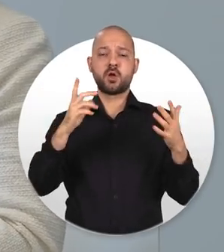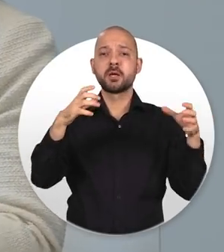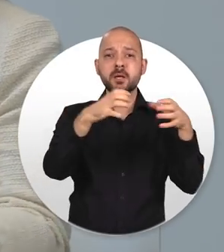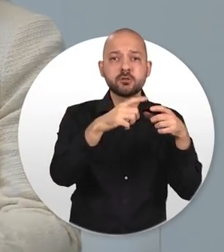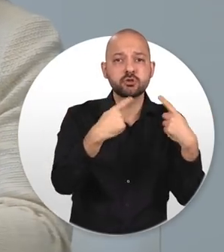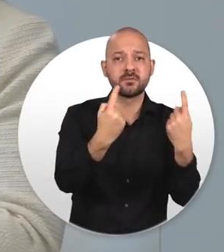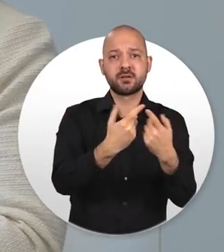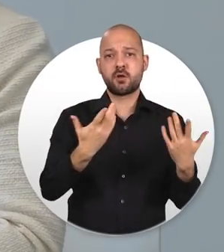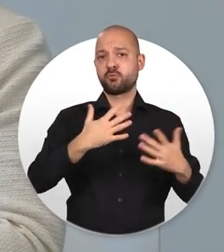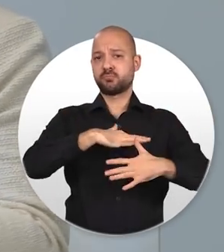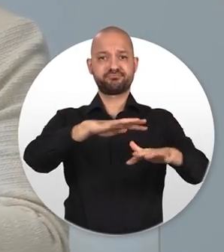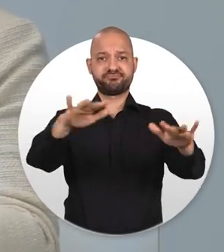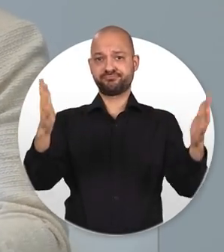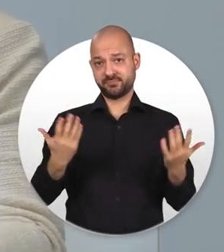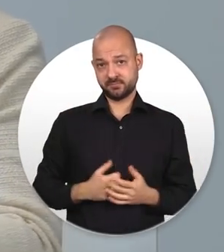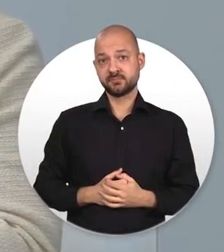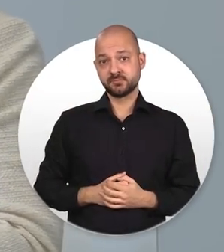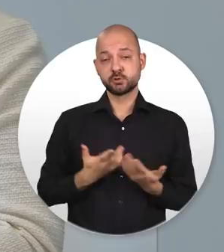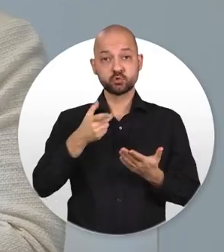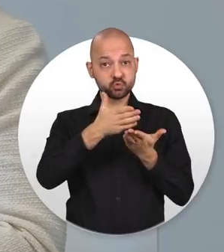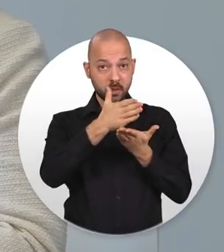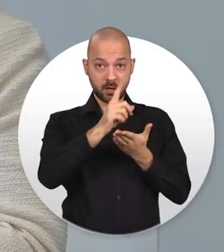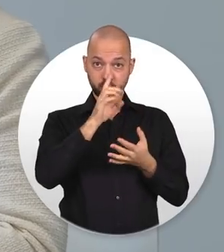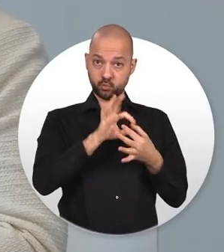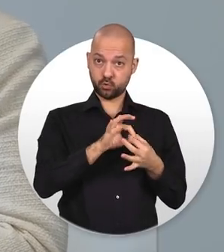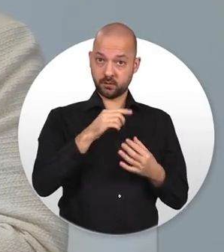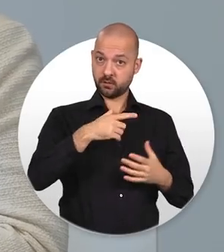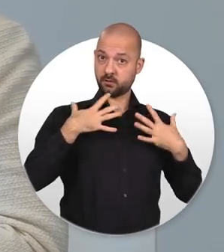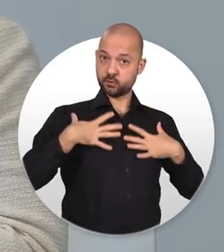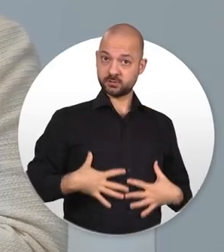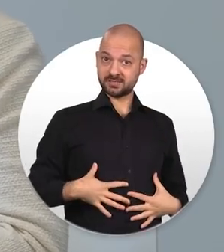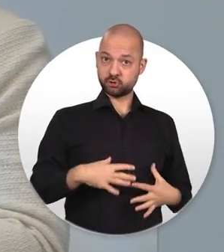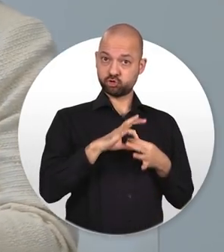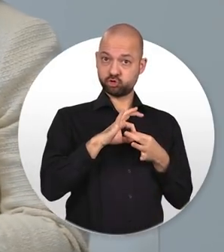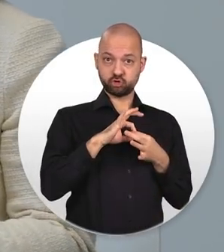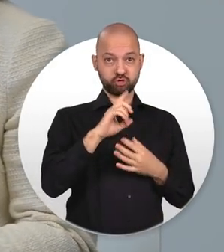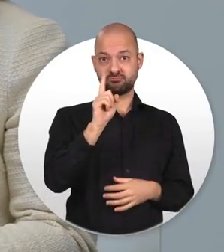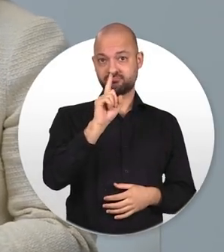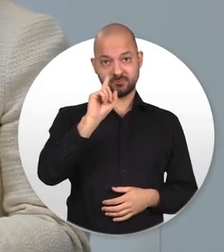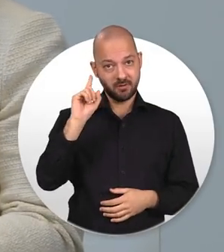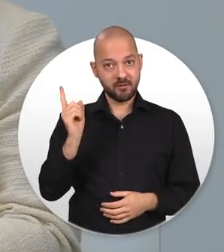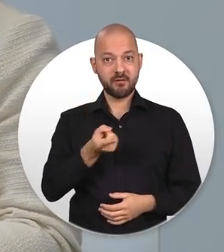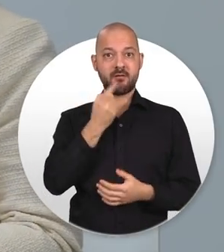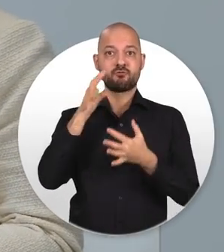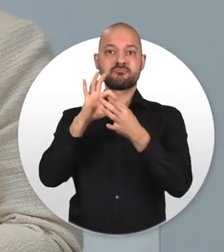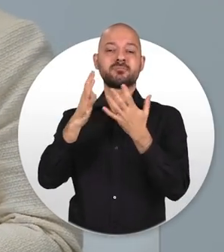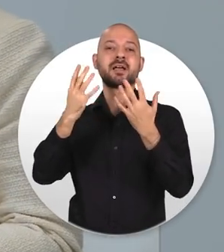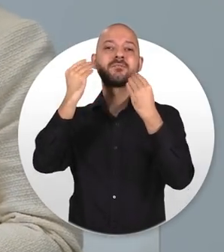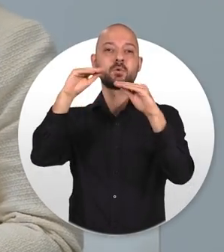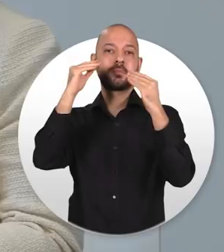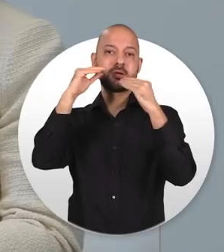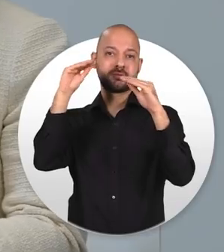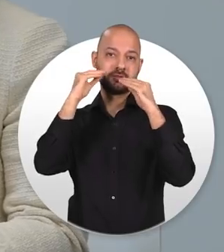auch die gemeinsamen Räume an einer Residenz sollen auch accessibel für jeden sein. An Accessibilität, das ist ja nicht nur die